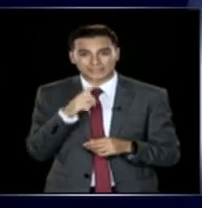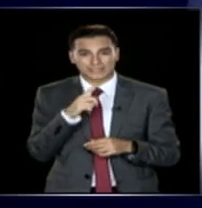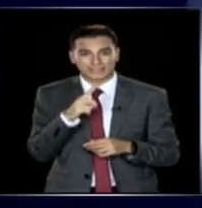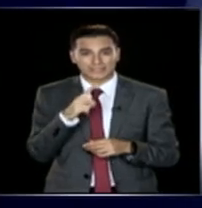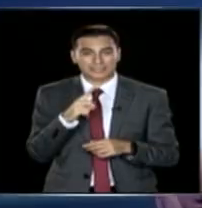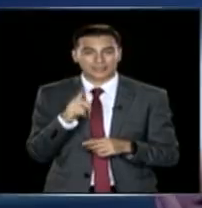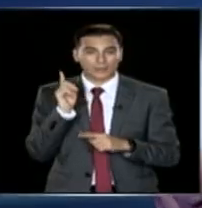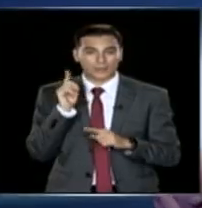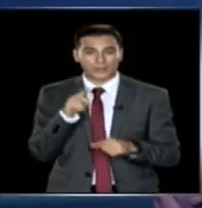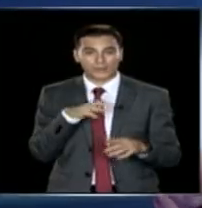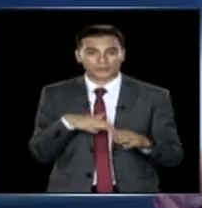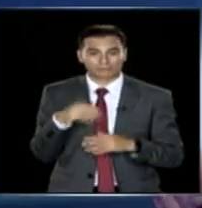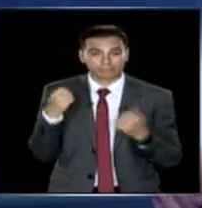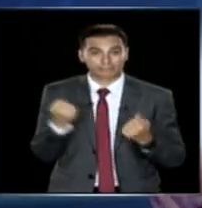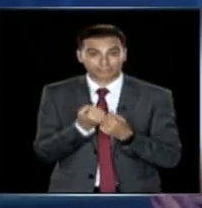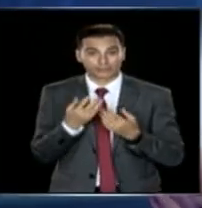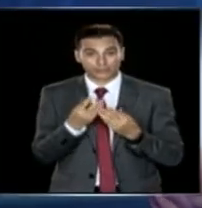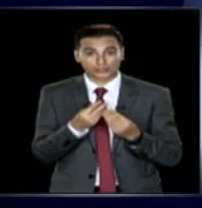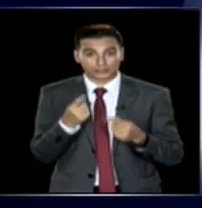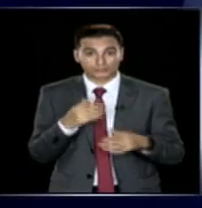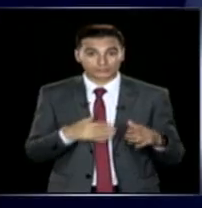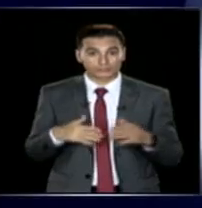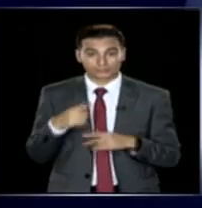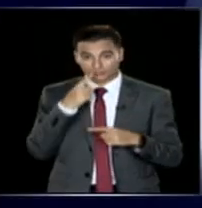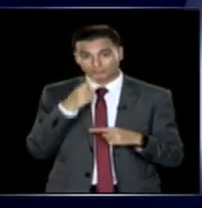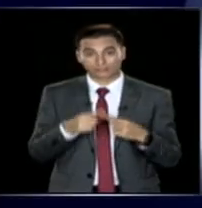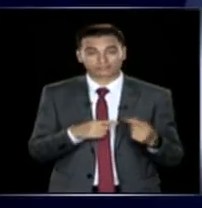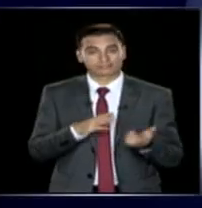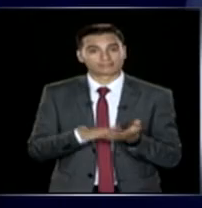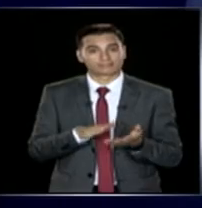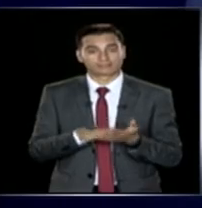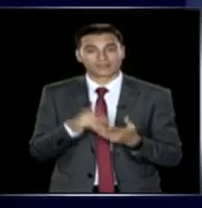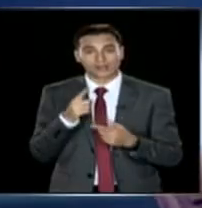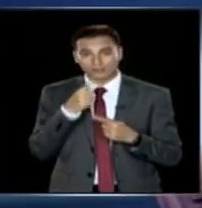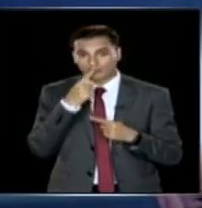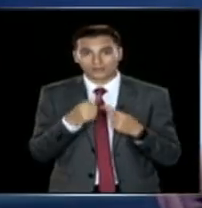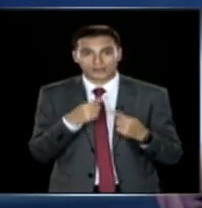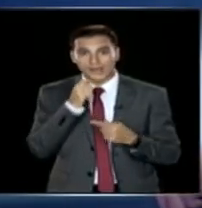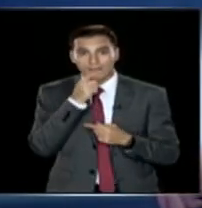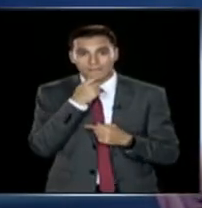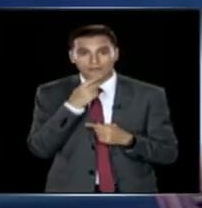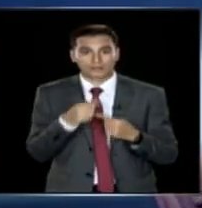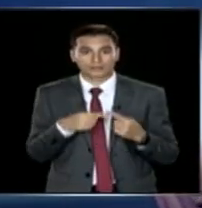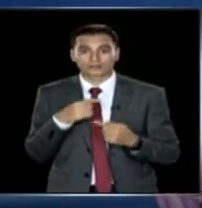8 سنين. بتتدرب كتير؟ برافو عليك. كل قد ايه؟